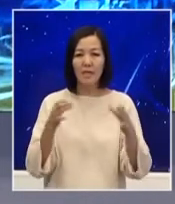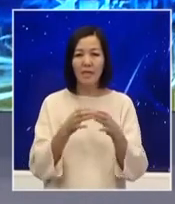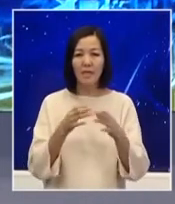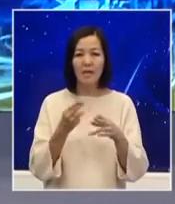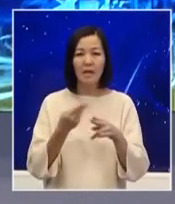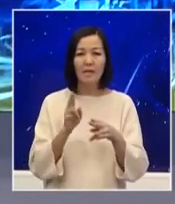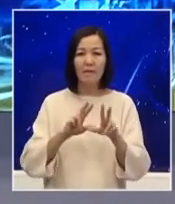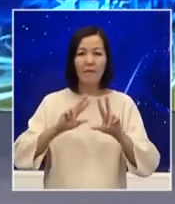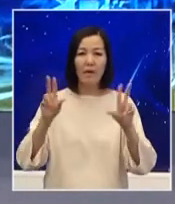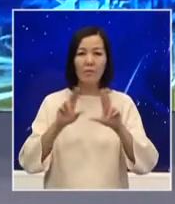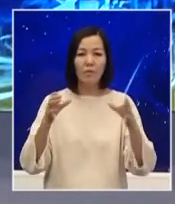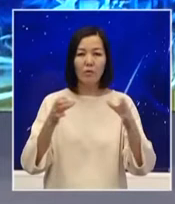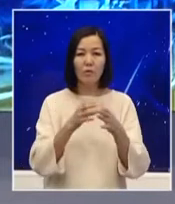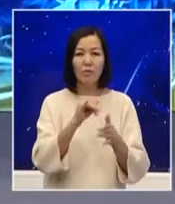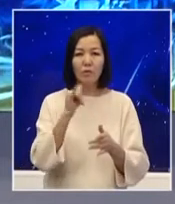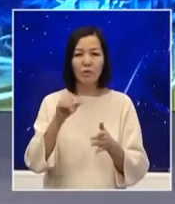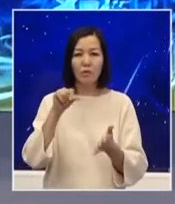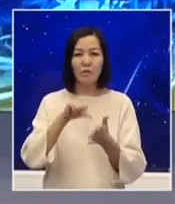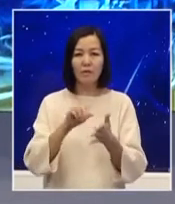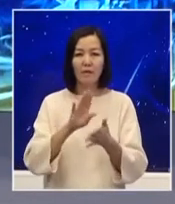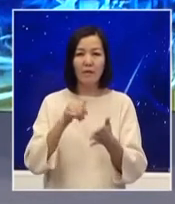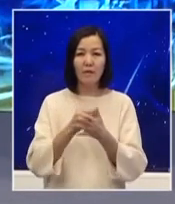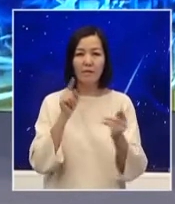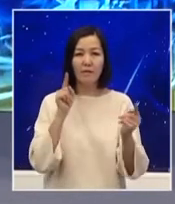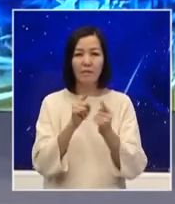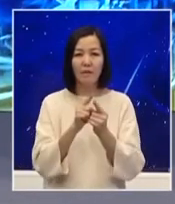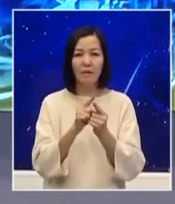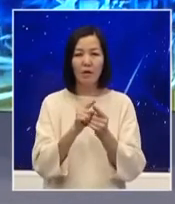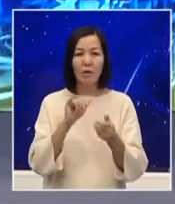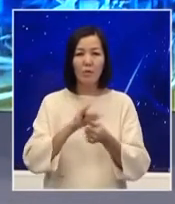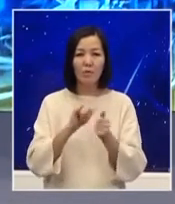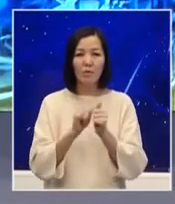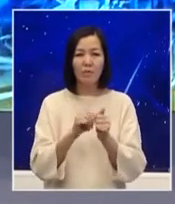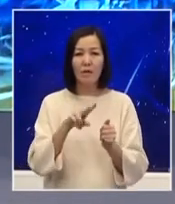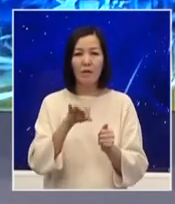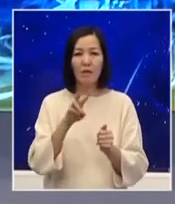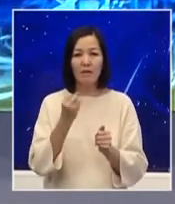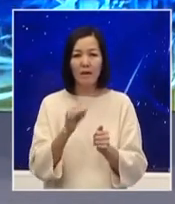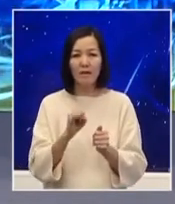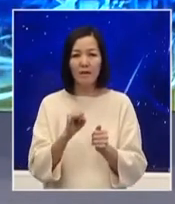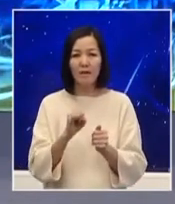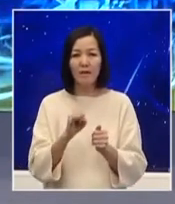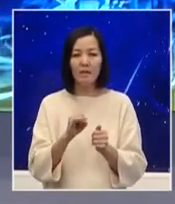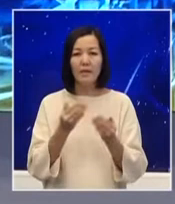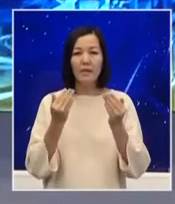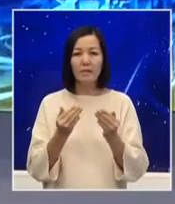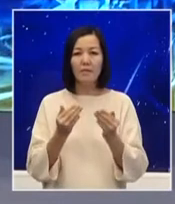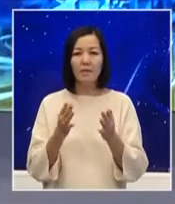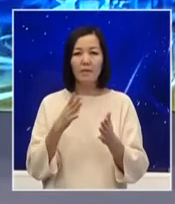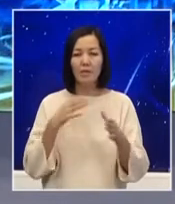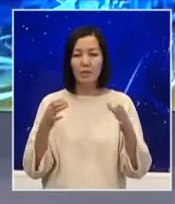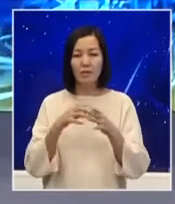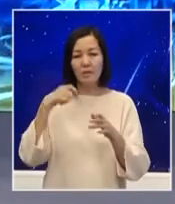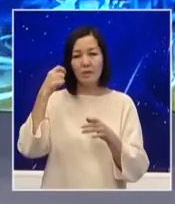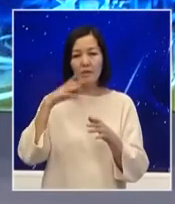этот раз волейбольный клуб ЖТСУ принял своих главных соперников первенства усть-каменогорский Алтай. На принципиальном матче побывал и